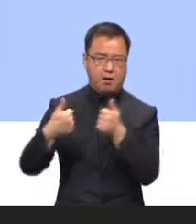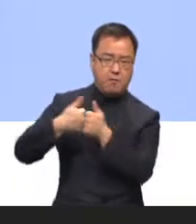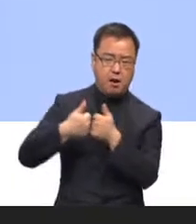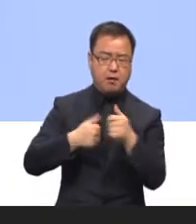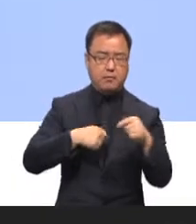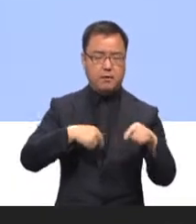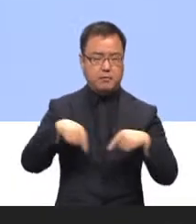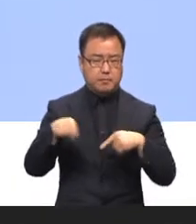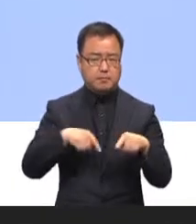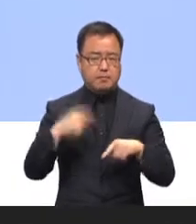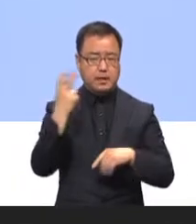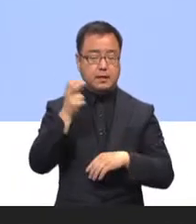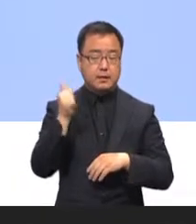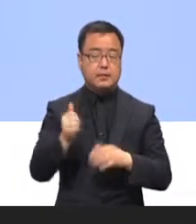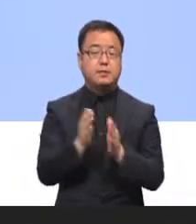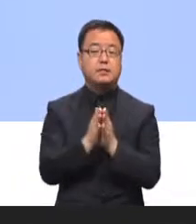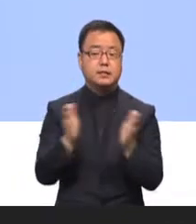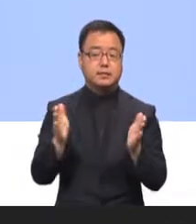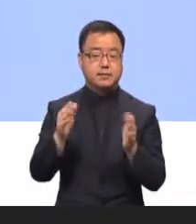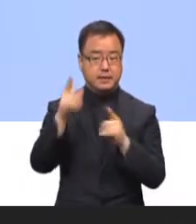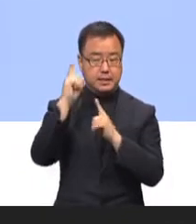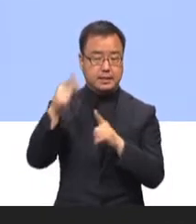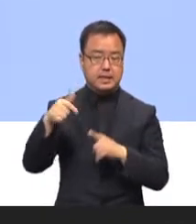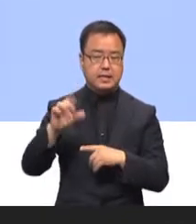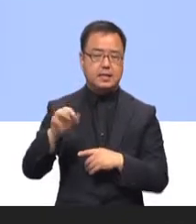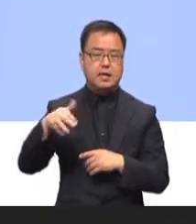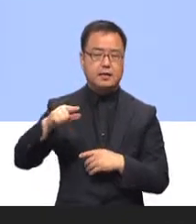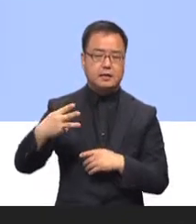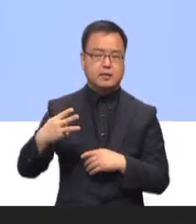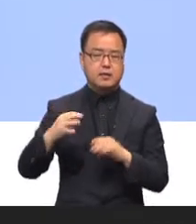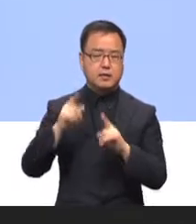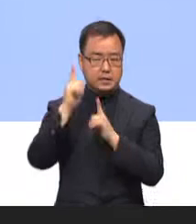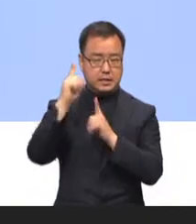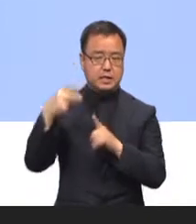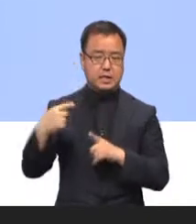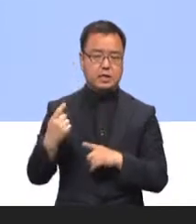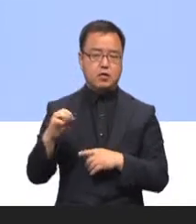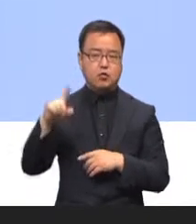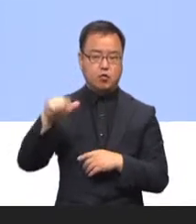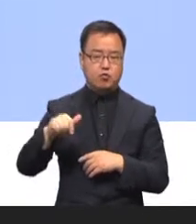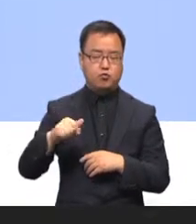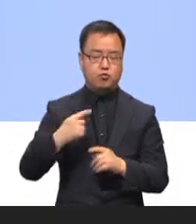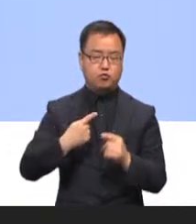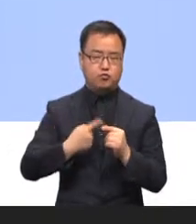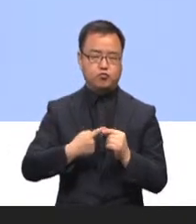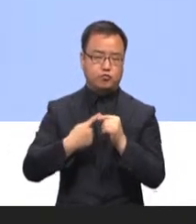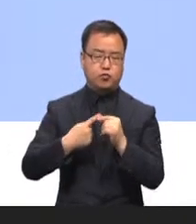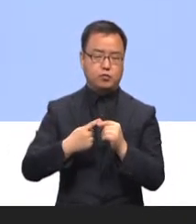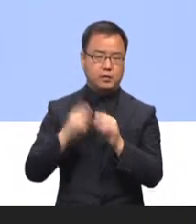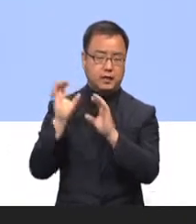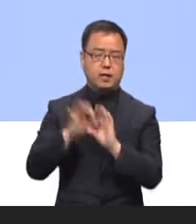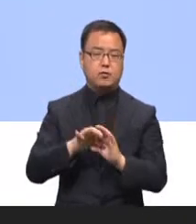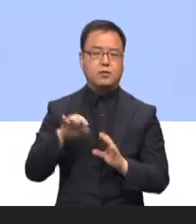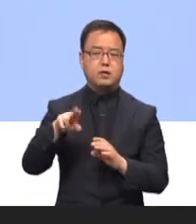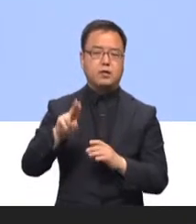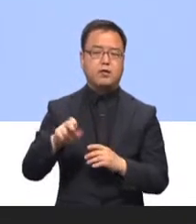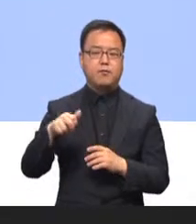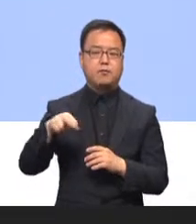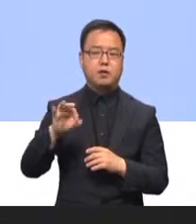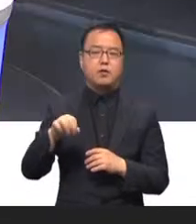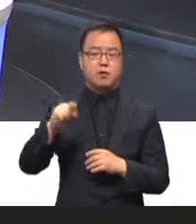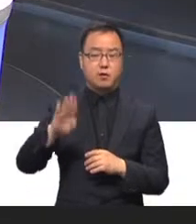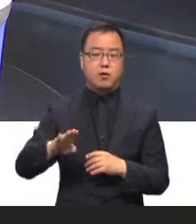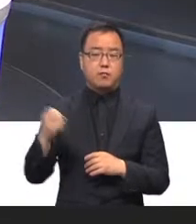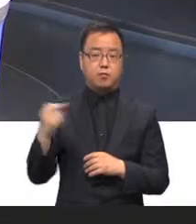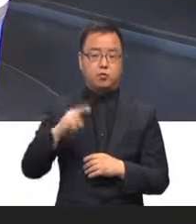대비하는 kt 이강철 감독의 cnc 의 이동욱 감독 또 우승을 이어가야 하는 sk 의 염경엽 감독 다시한번 롯데